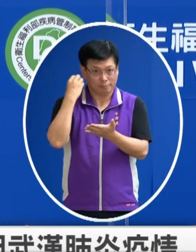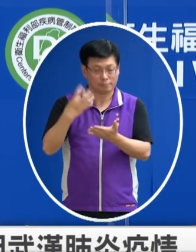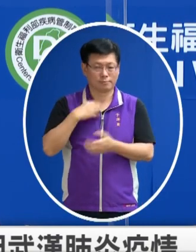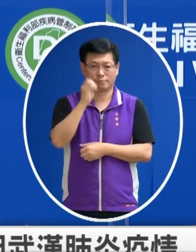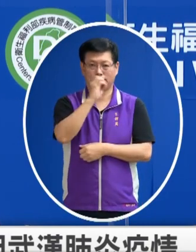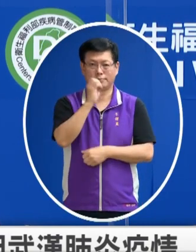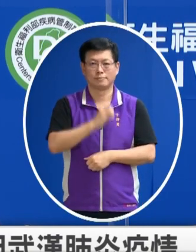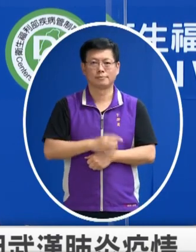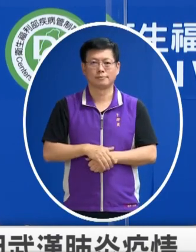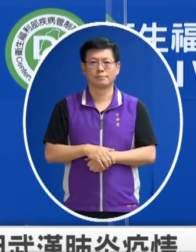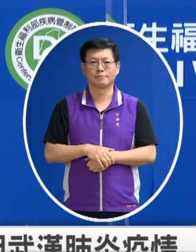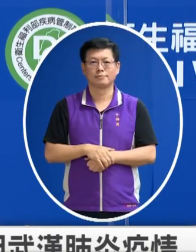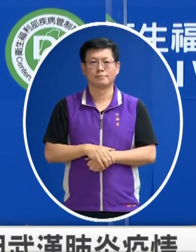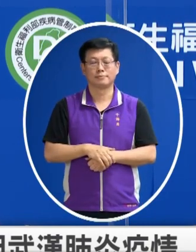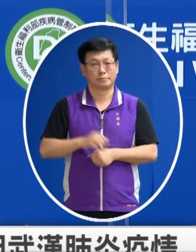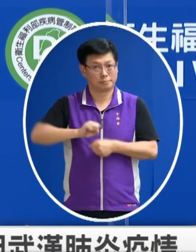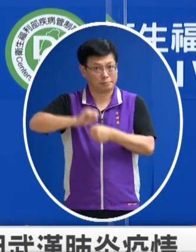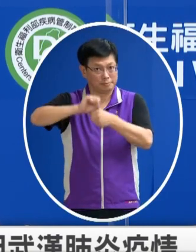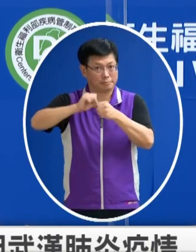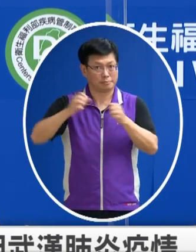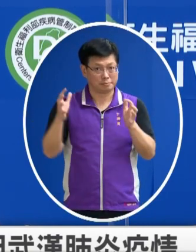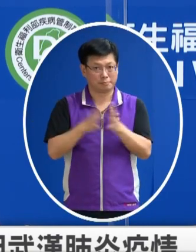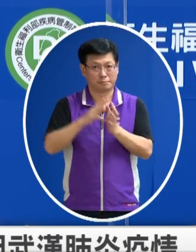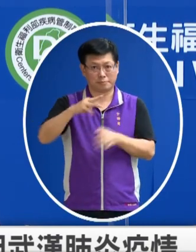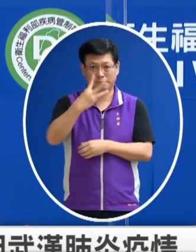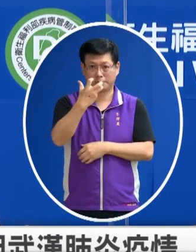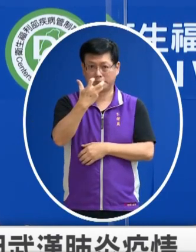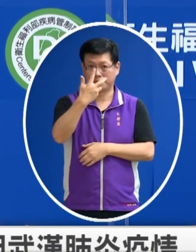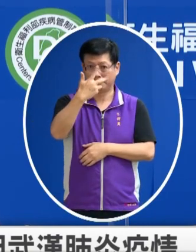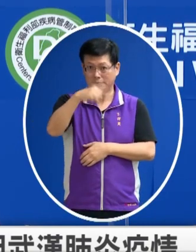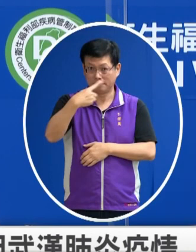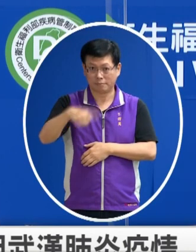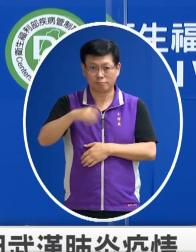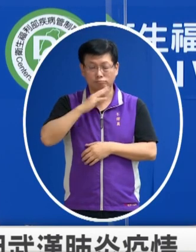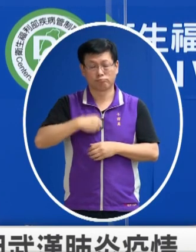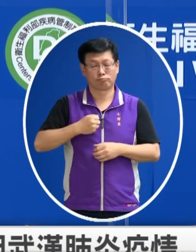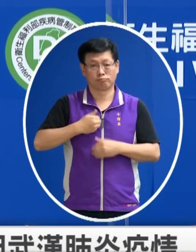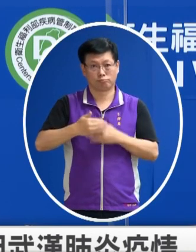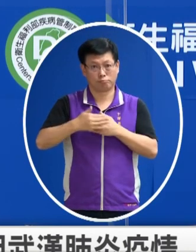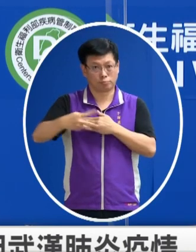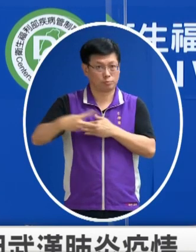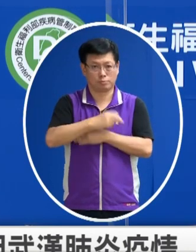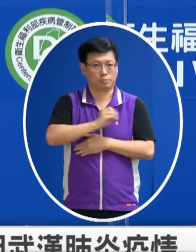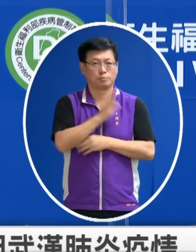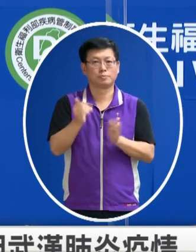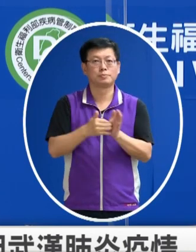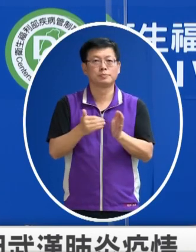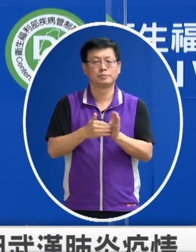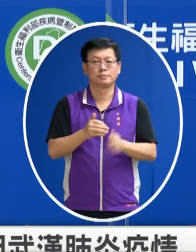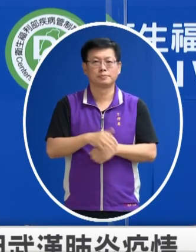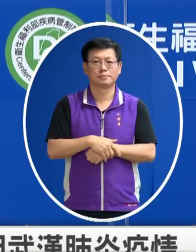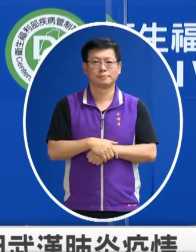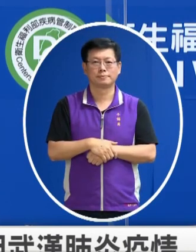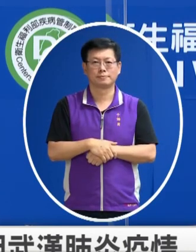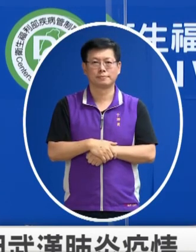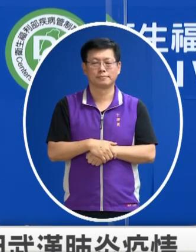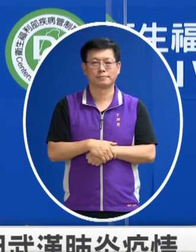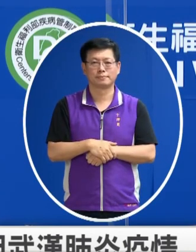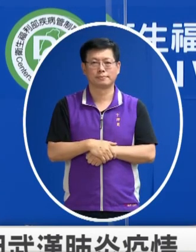的病例，那累计387人解除隔离。好，那